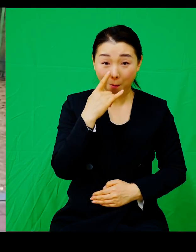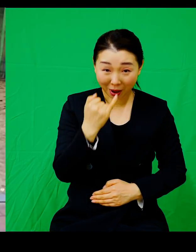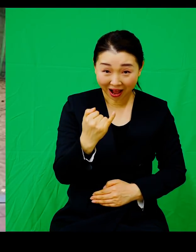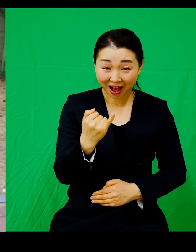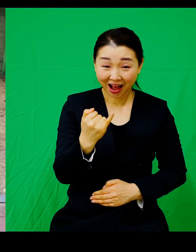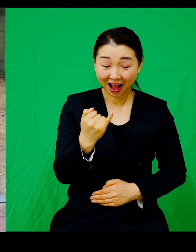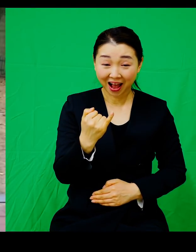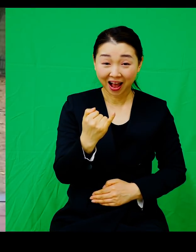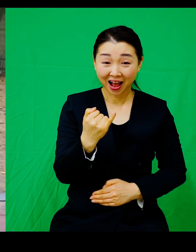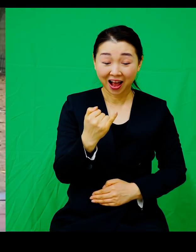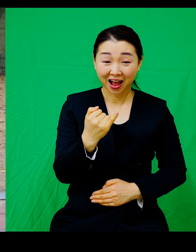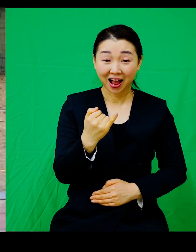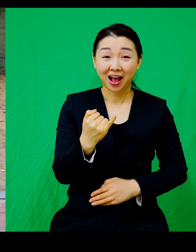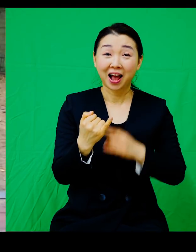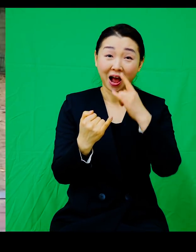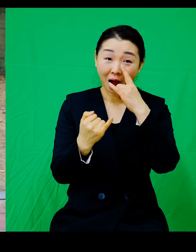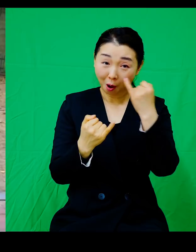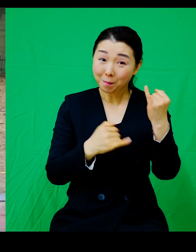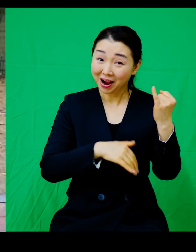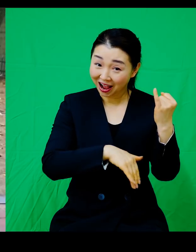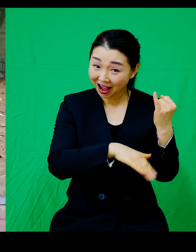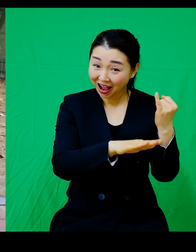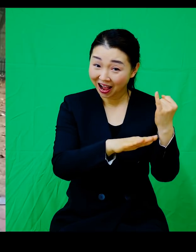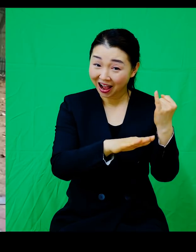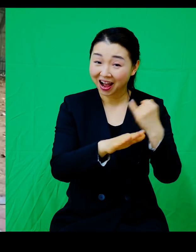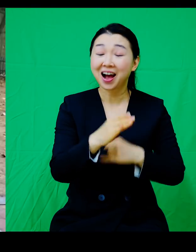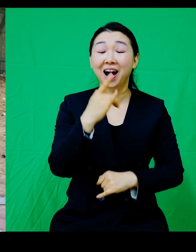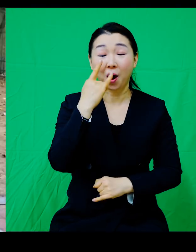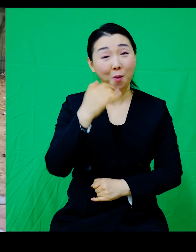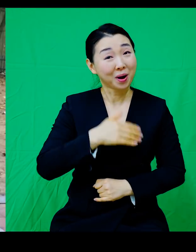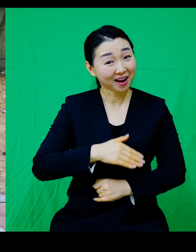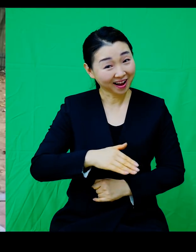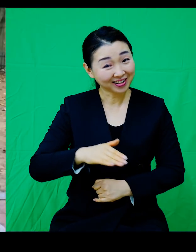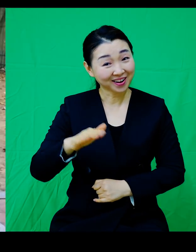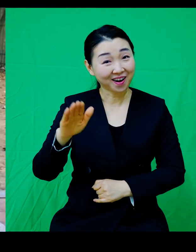엄마, 이현우 엄마 가서